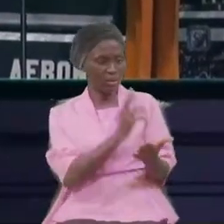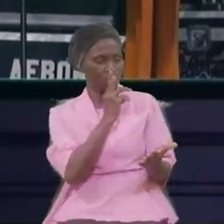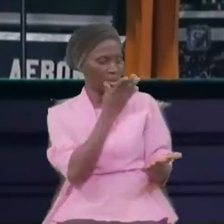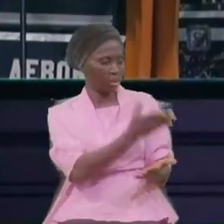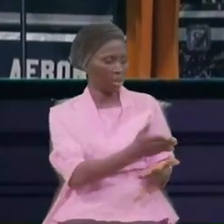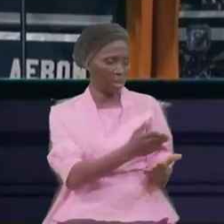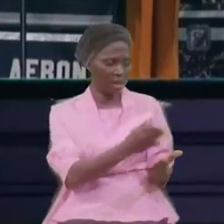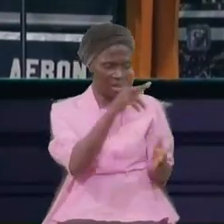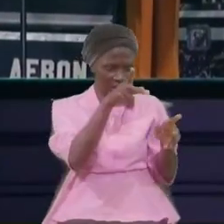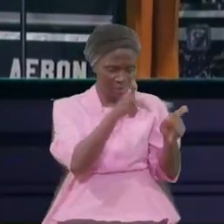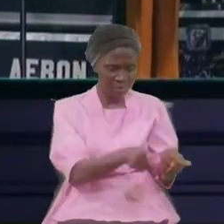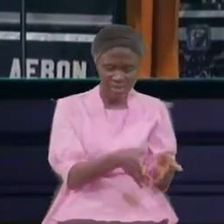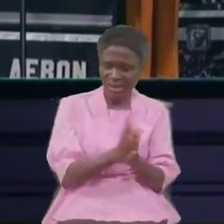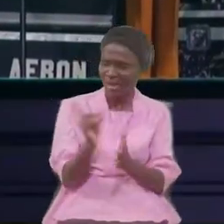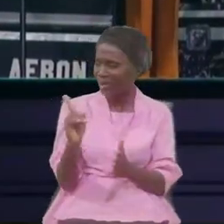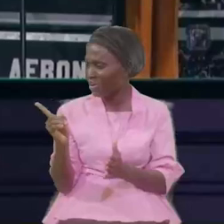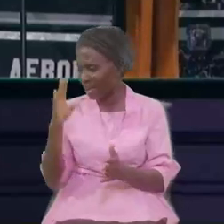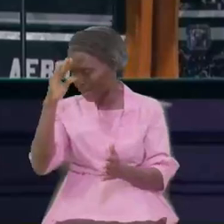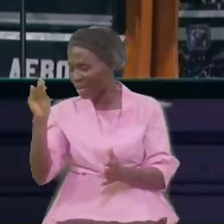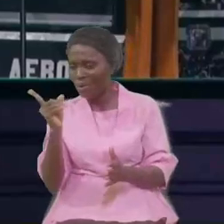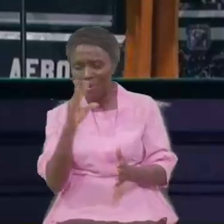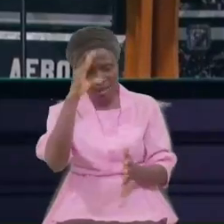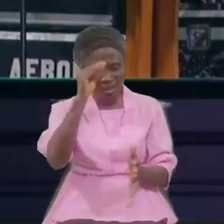Voici l'eau, le verre d'eau ici. Mais où est la personne?